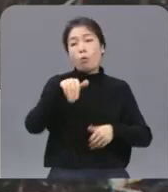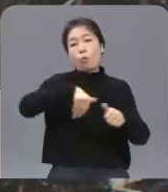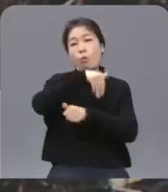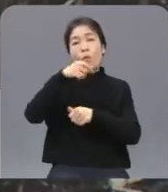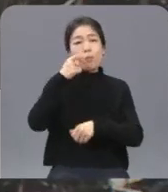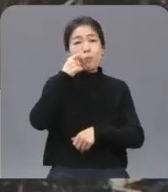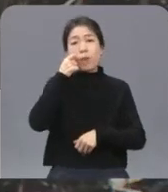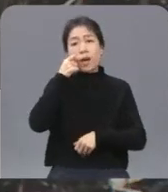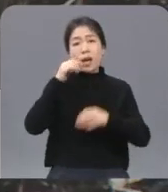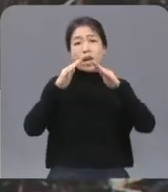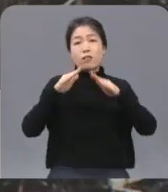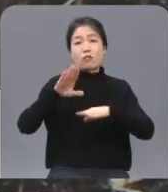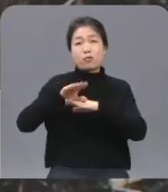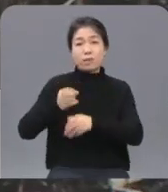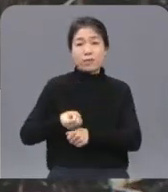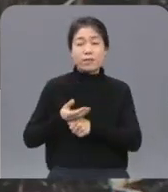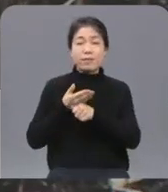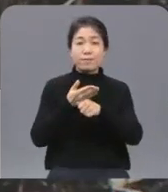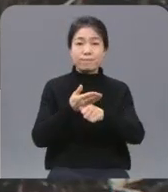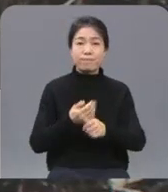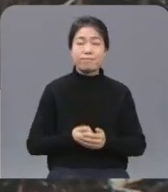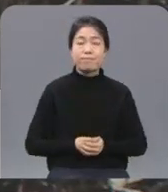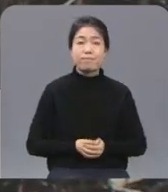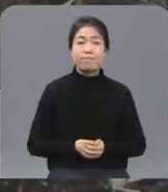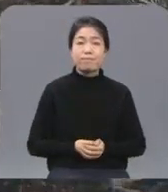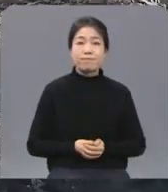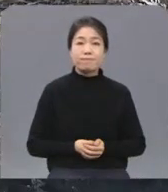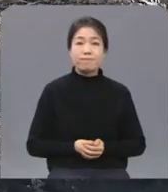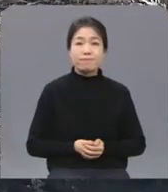전주방송총국 조경목 기자입니다